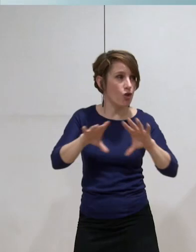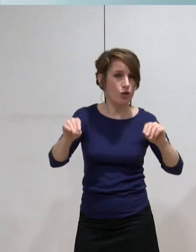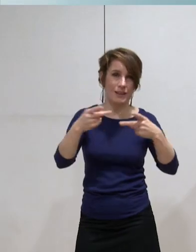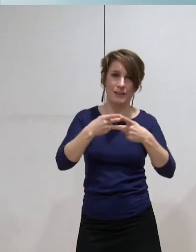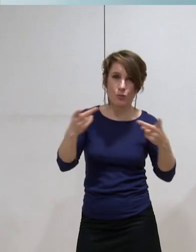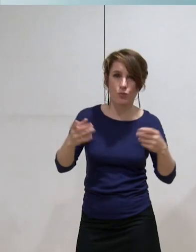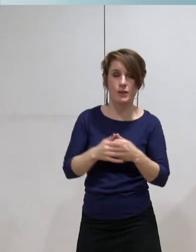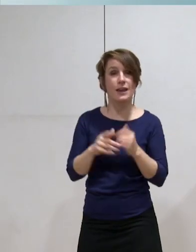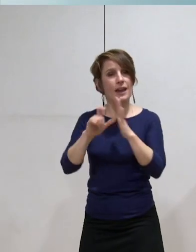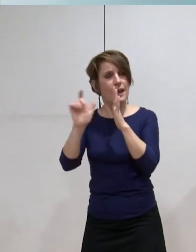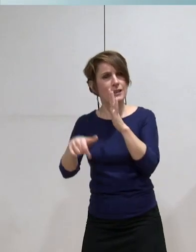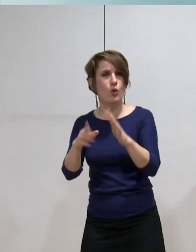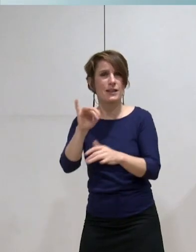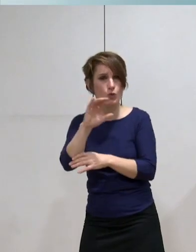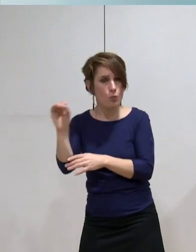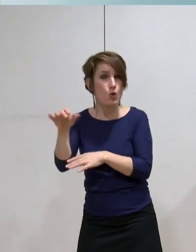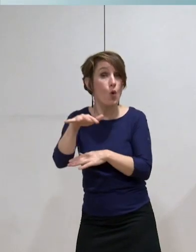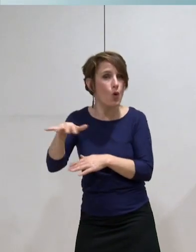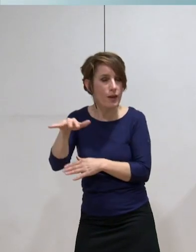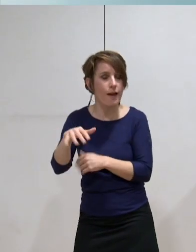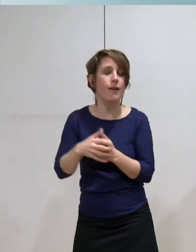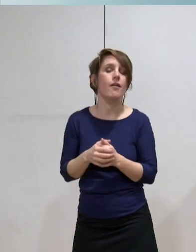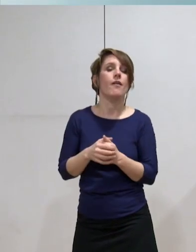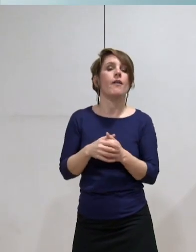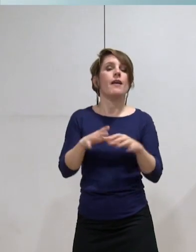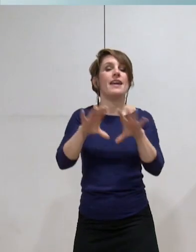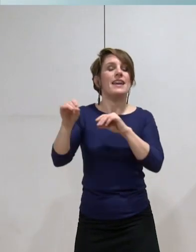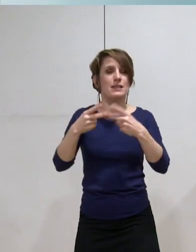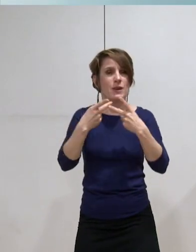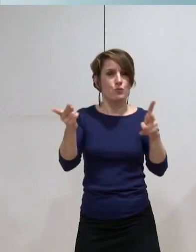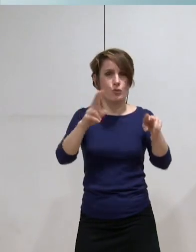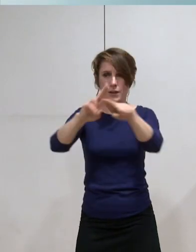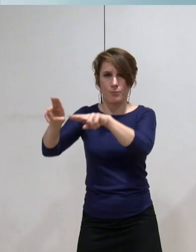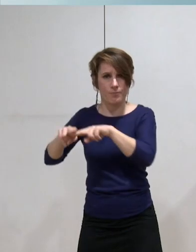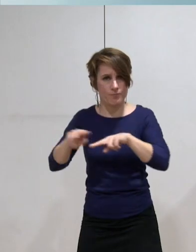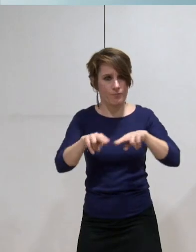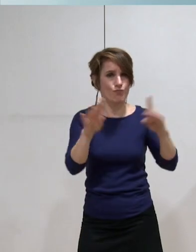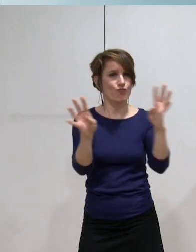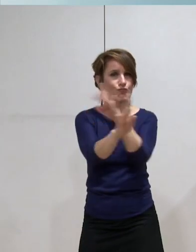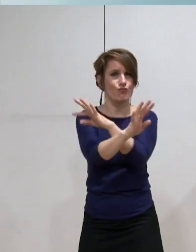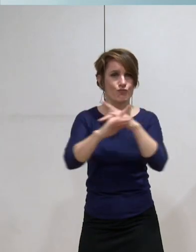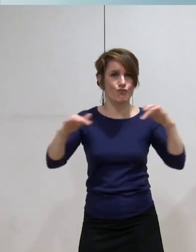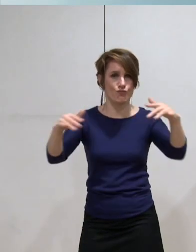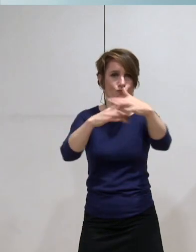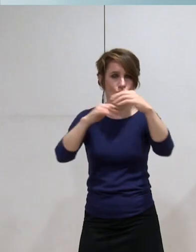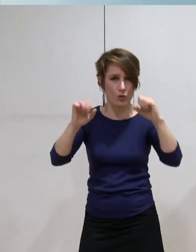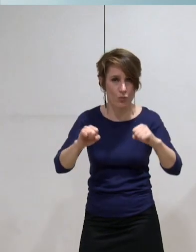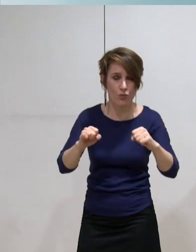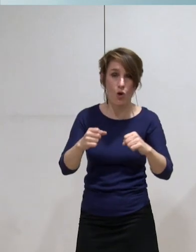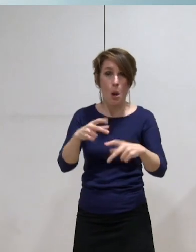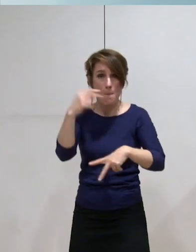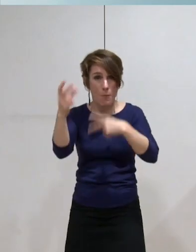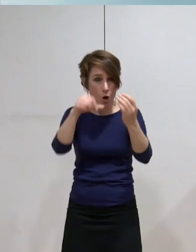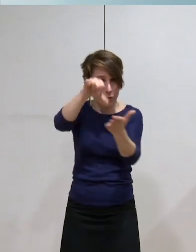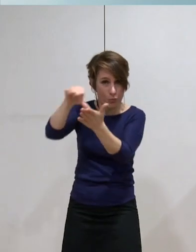restauration bio et local d'aménagement des espaces publics partagés par tous végétalisation plan lumière de démocratie